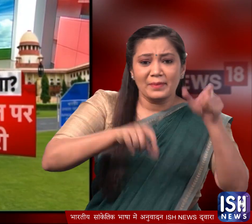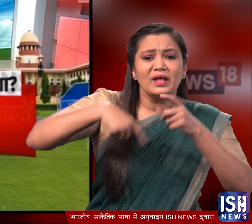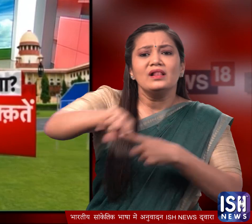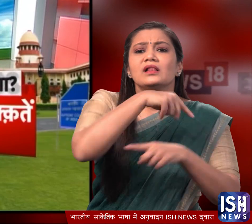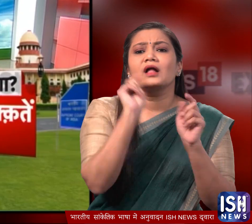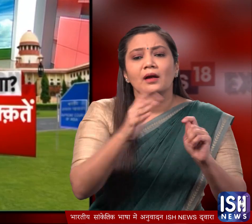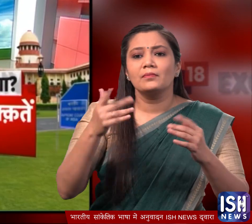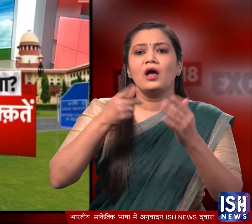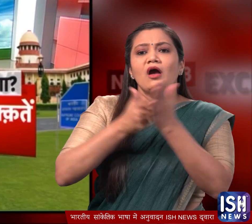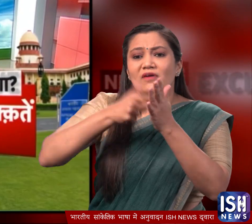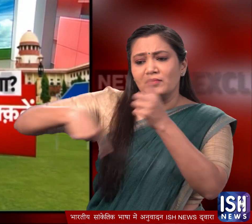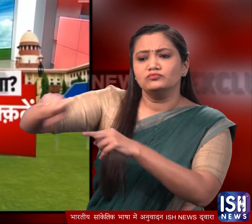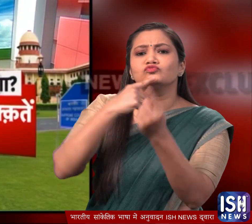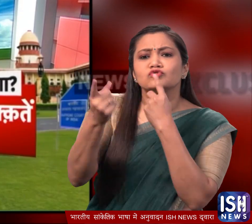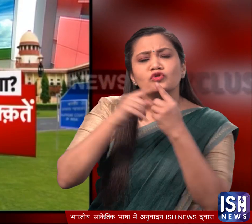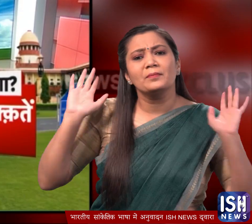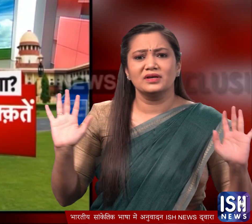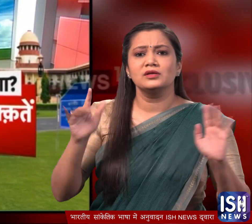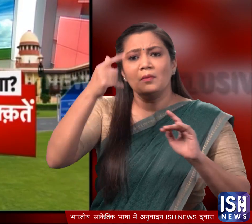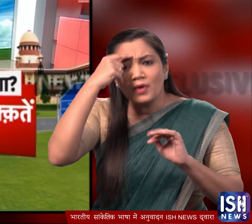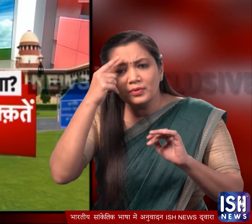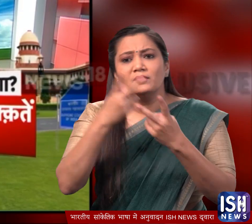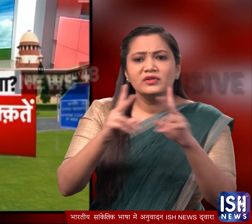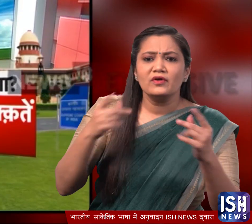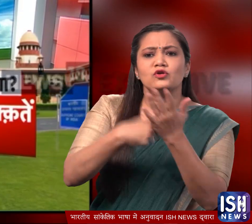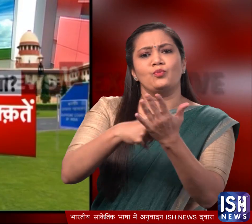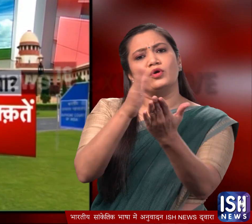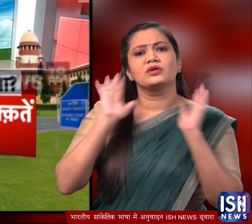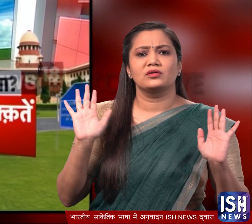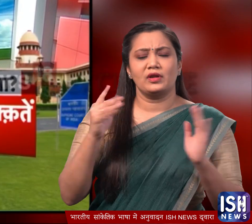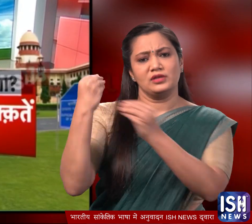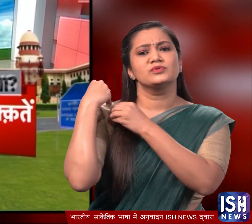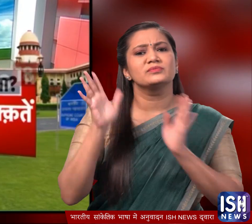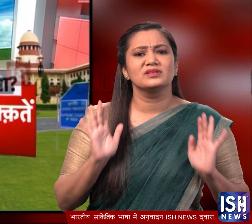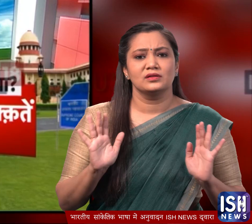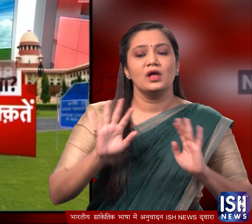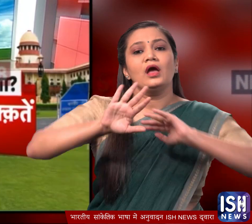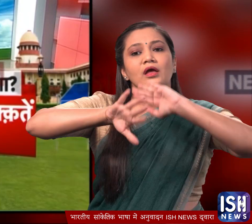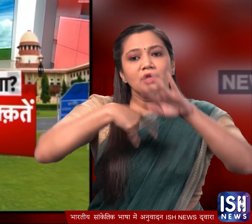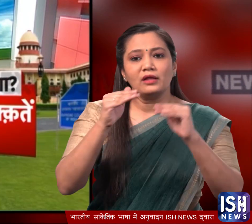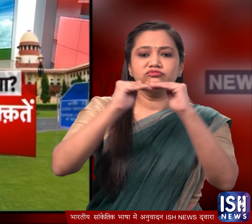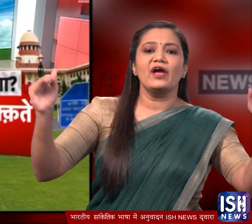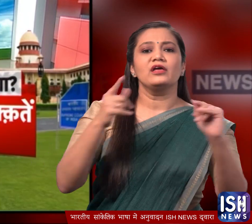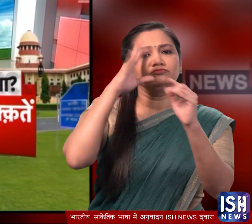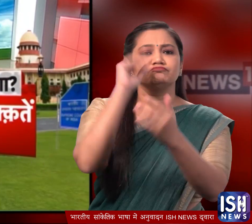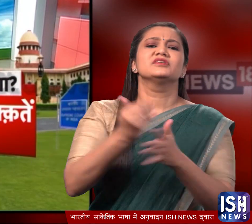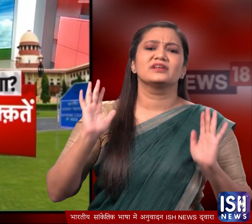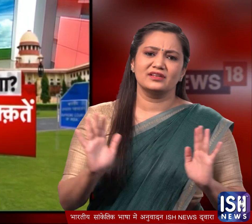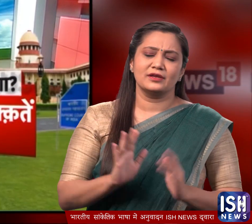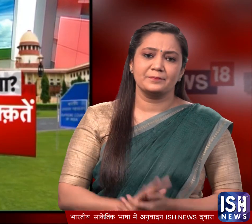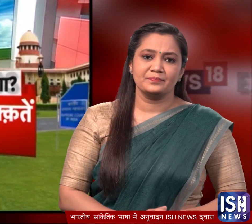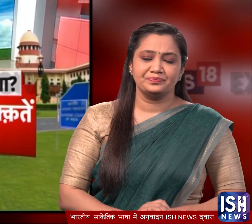इसके सदस्यों का काम केवल किसानों से बातचीत करना और उनकी जो दिक्कतें हैं उस पर एक रिपोर्ट तैयार करना है, जिसके बाद एक निष्पक्ष राय